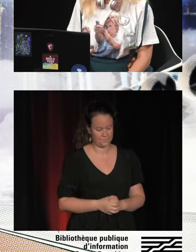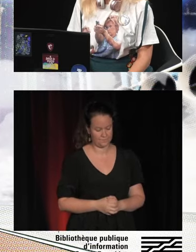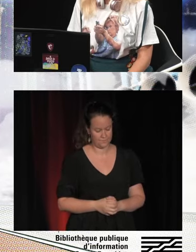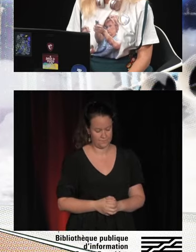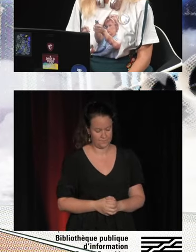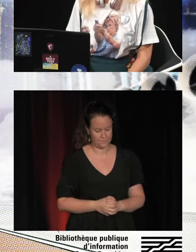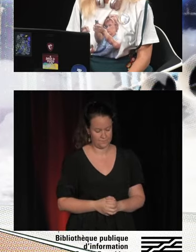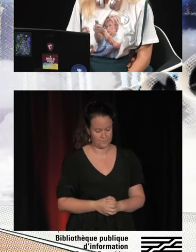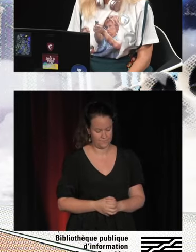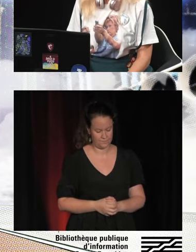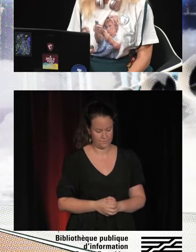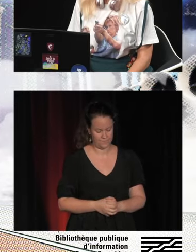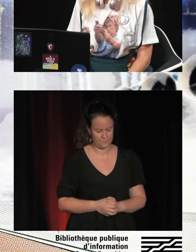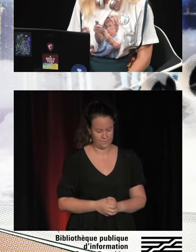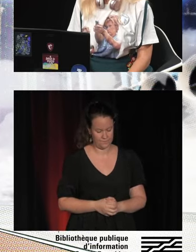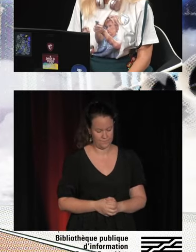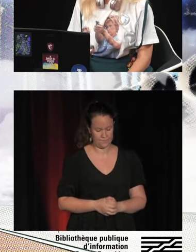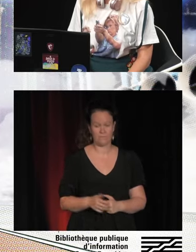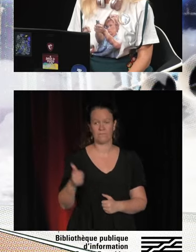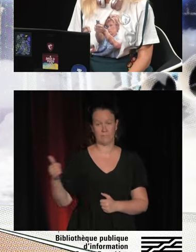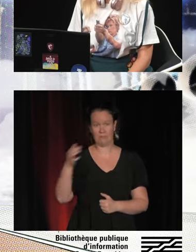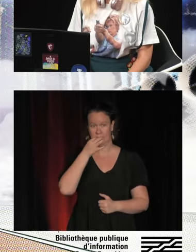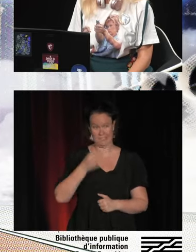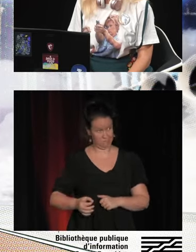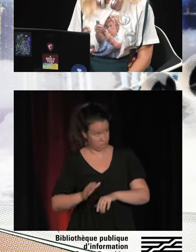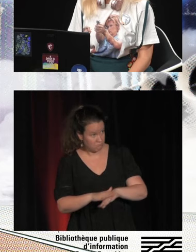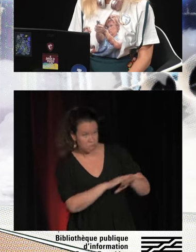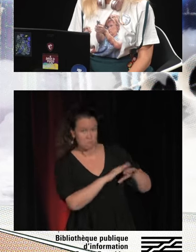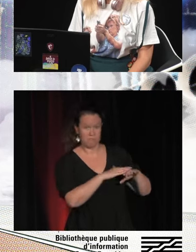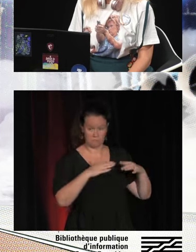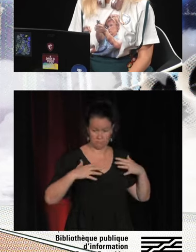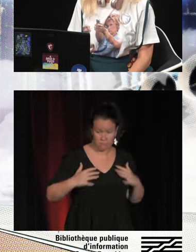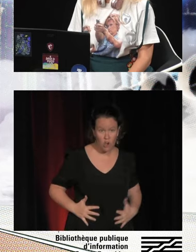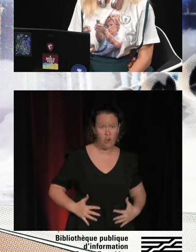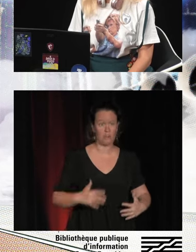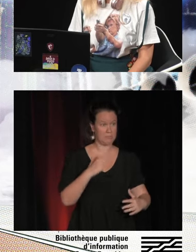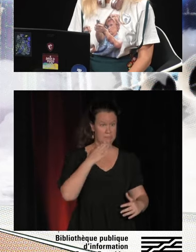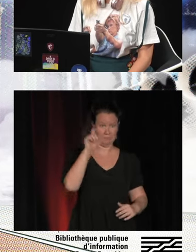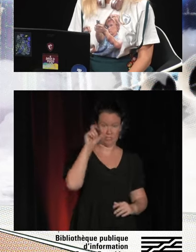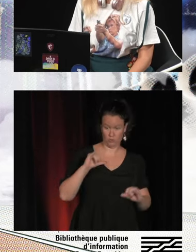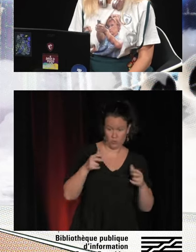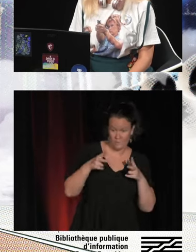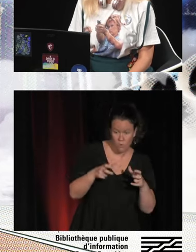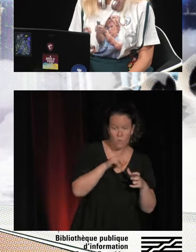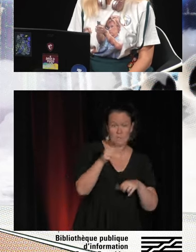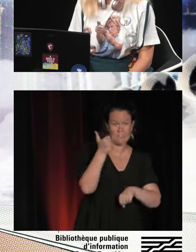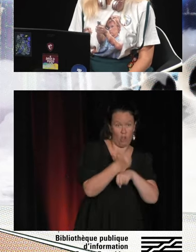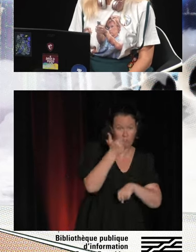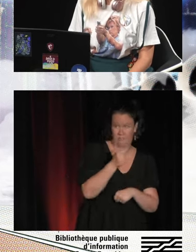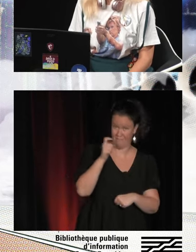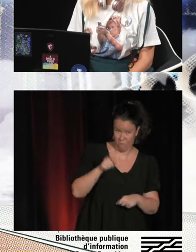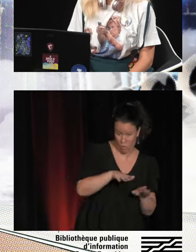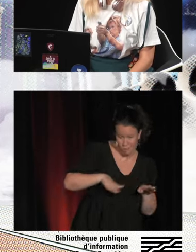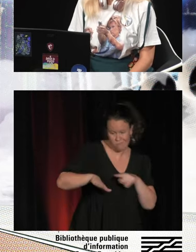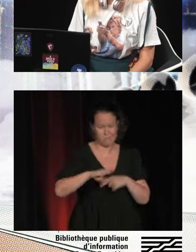bien, aussi l'entraînement physique pour la pratique du speedrun, parce que ben, tu peux te faire des tendinites,